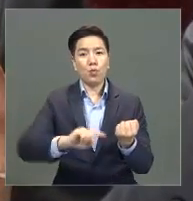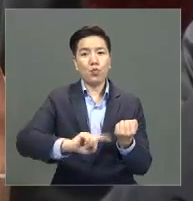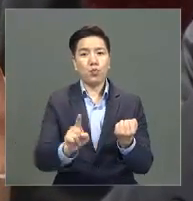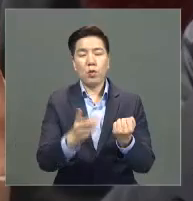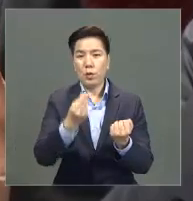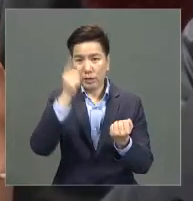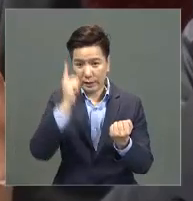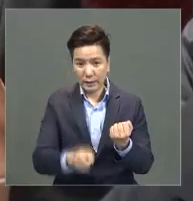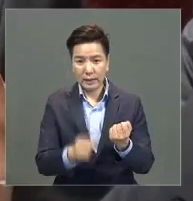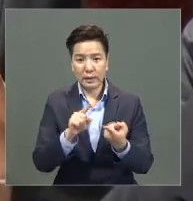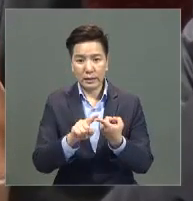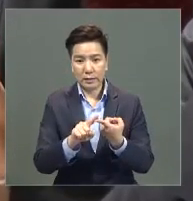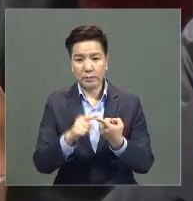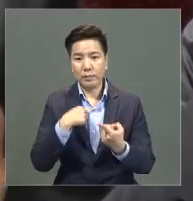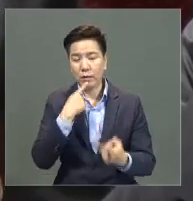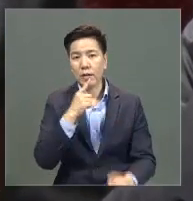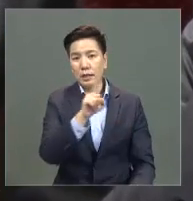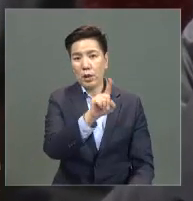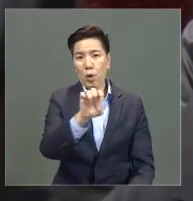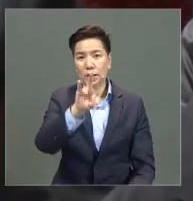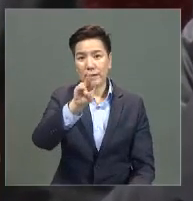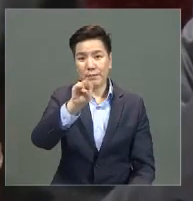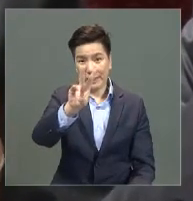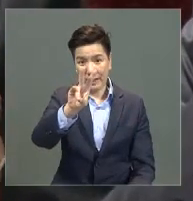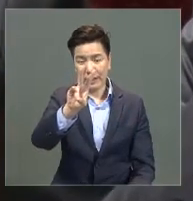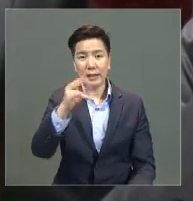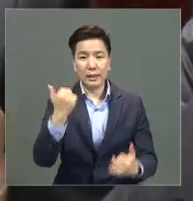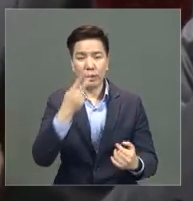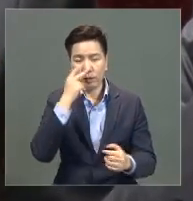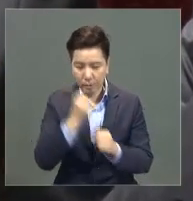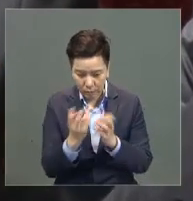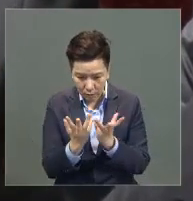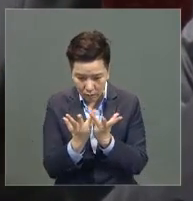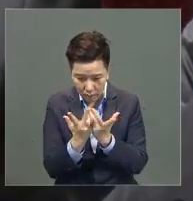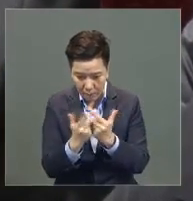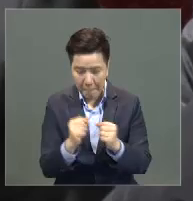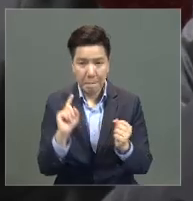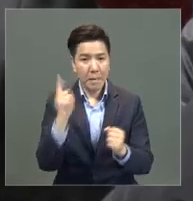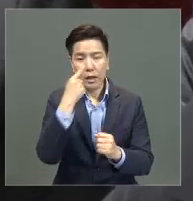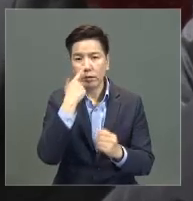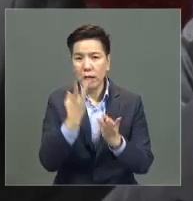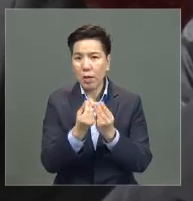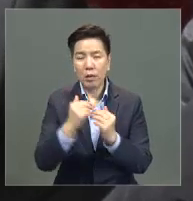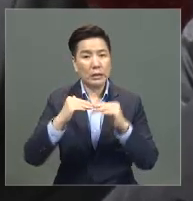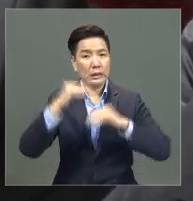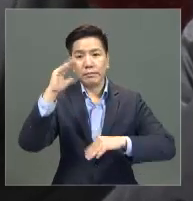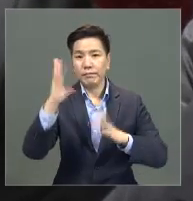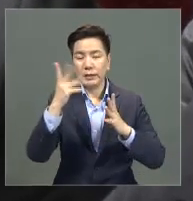วพันธุ์โทธนสิทธิ์แตงจันทร์บอกว่า177แต่เอาไปเอามาสุดท้ายไม่มีความเร็วมากกว่านั้นเล